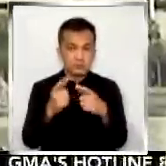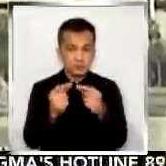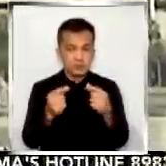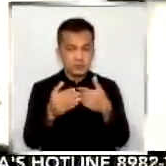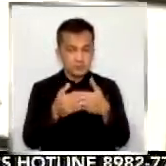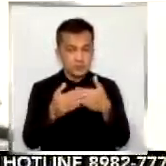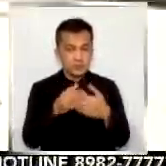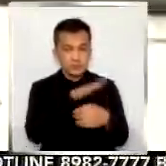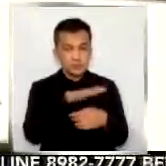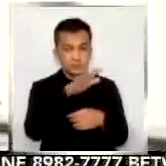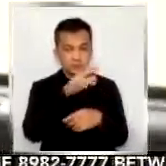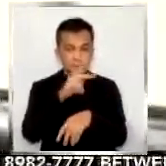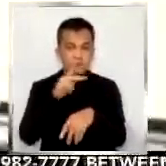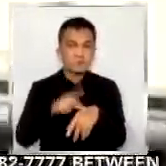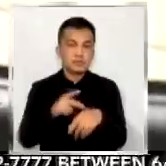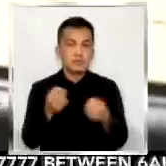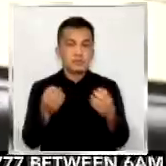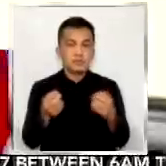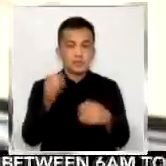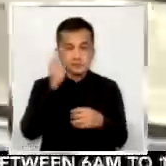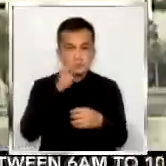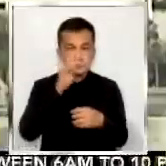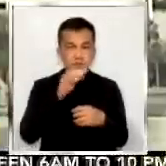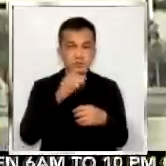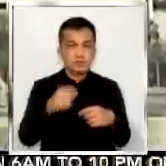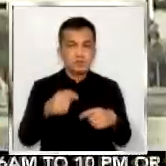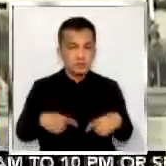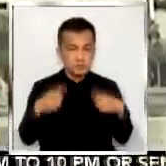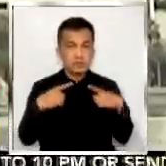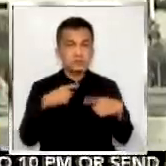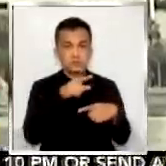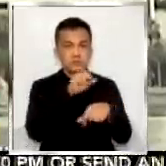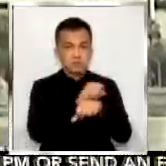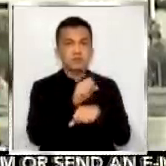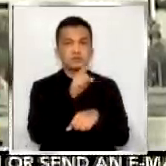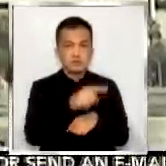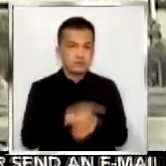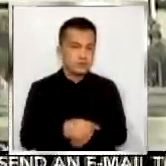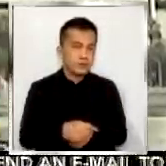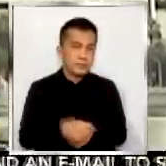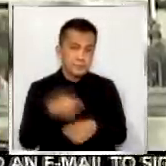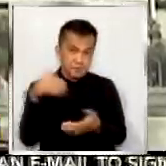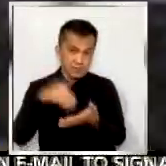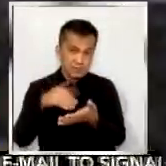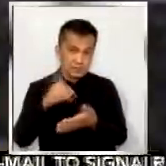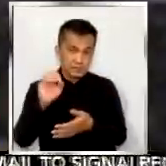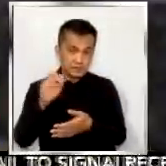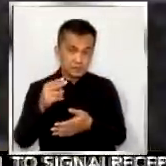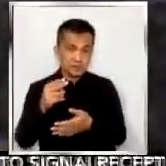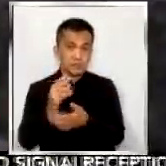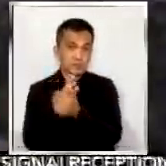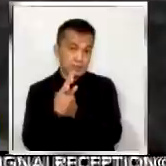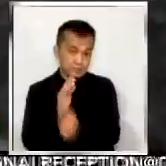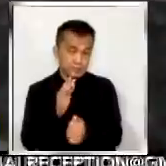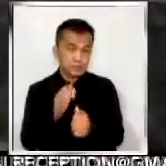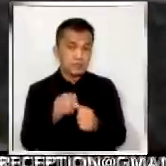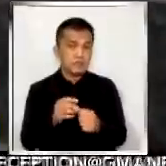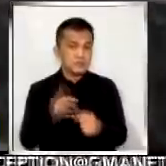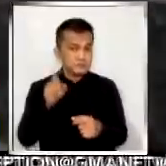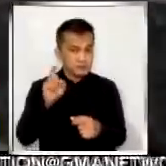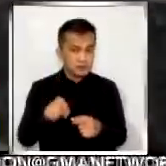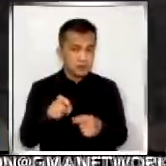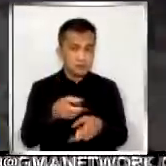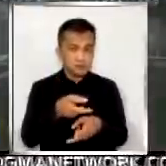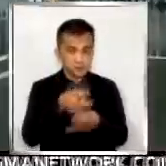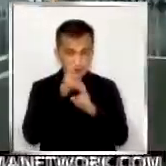Pilipinong naninirahan o nagtatrabaho roon. Pag-aaralan daw ng DOH at health experts kung kailangan na nga bang i-restrict ang pagpasok ng mga traveler